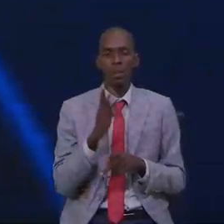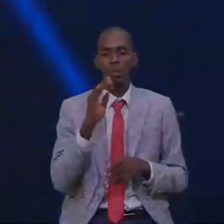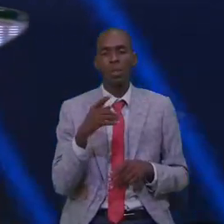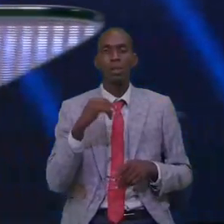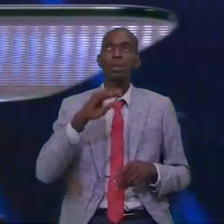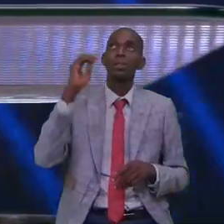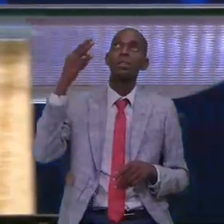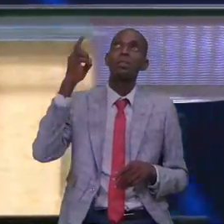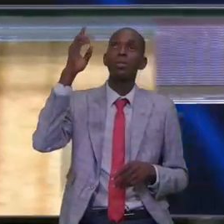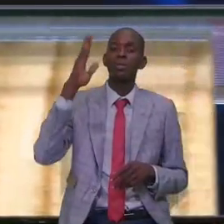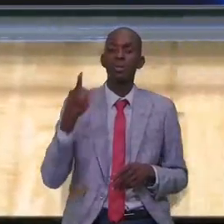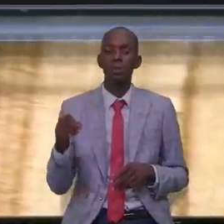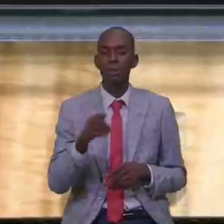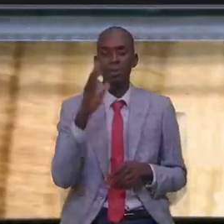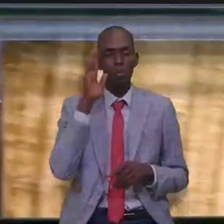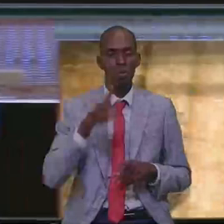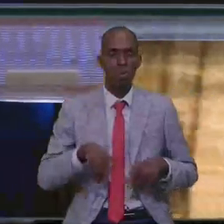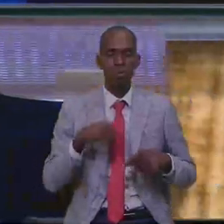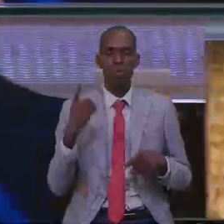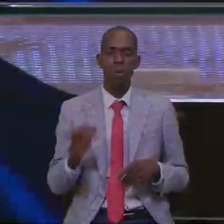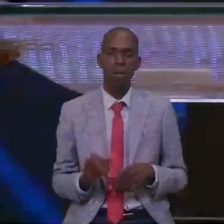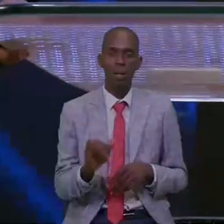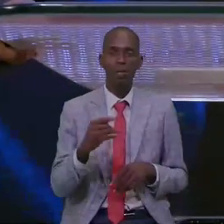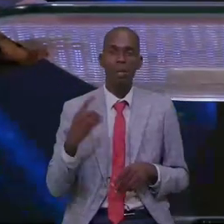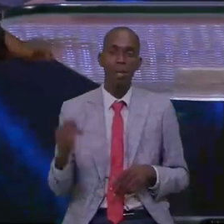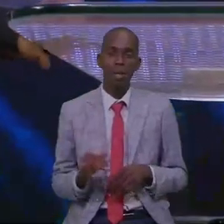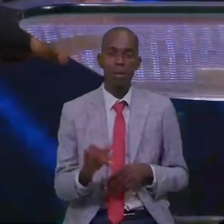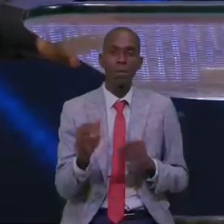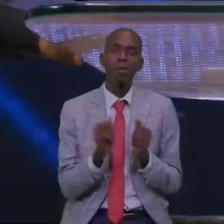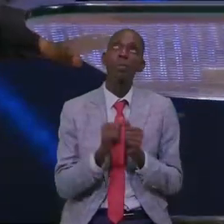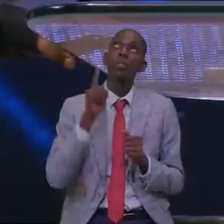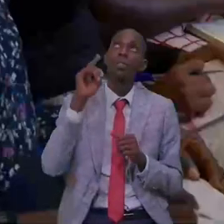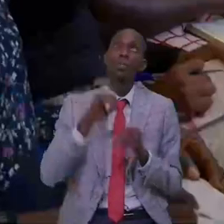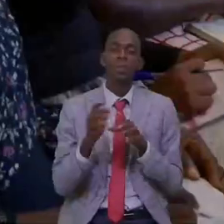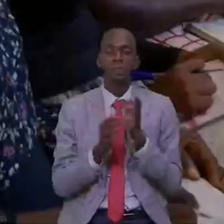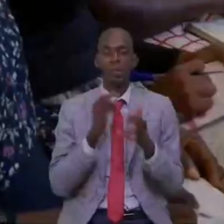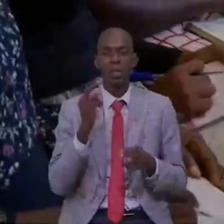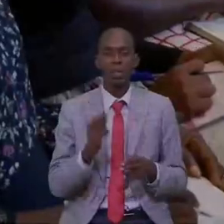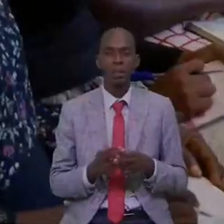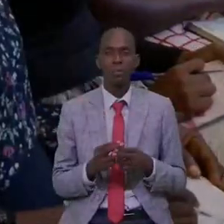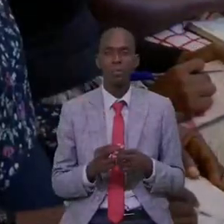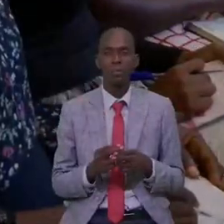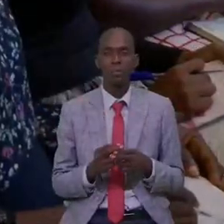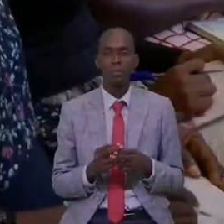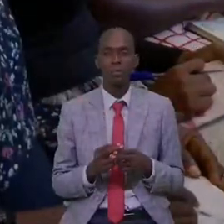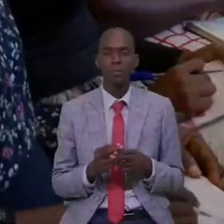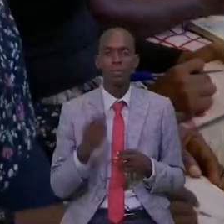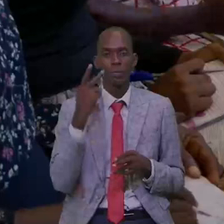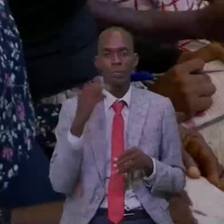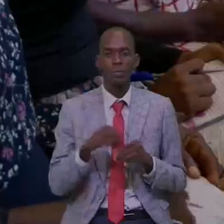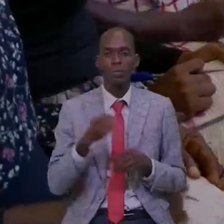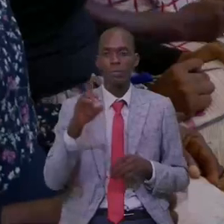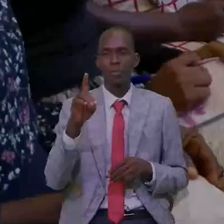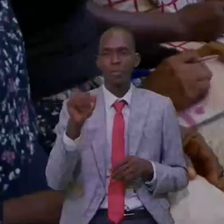vont vivre éternellement avec lui au nom de Jésus-Christ. Voyons, Daniel 7,